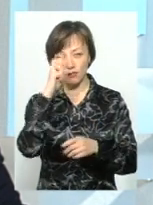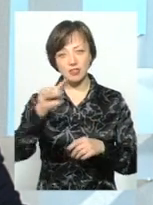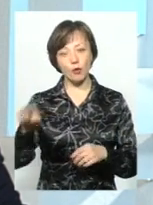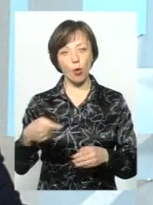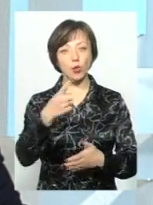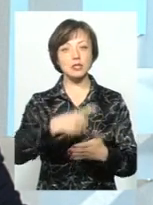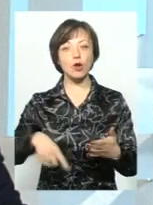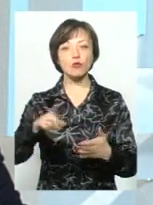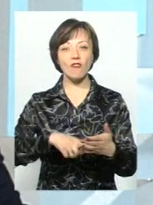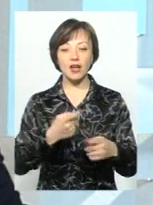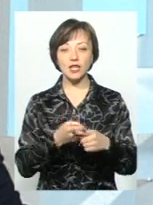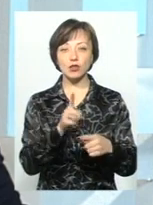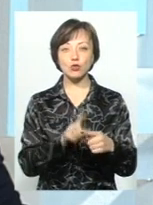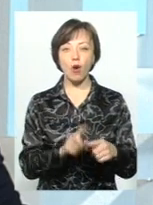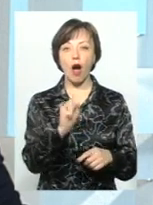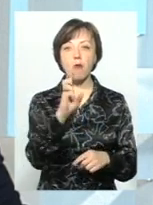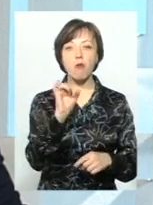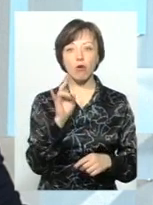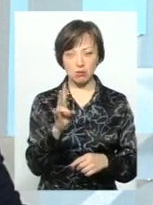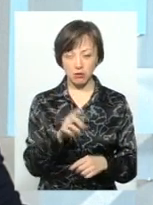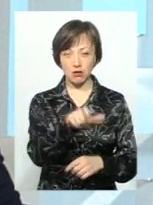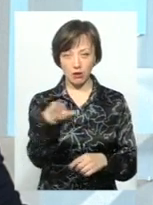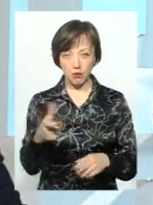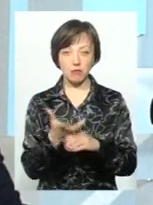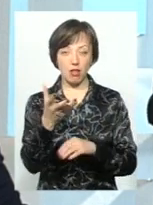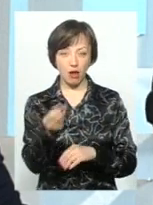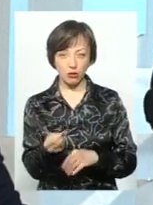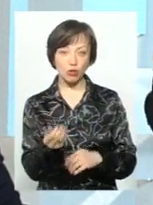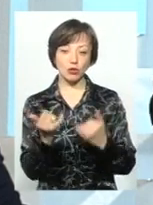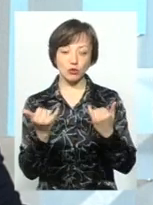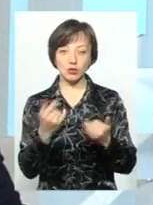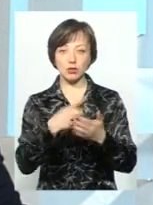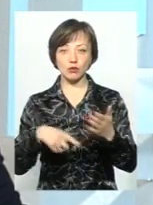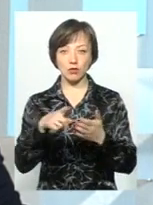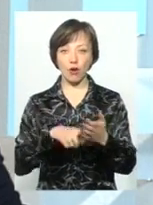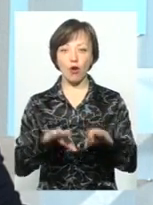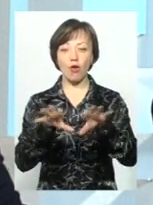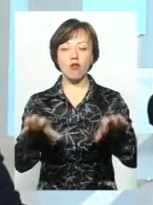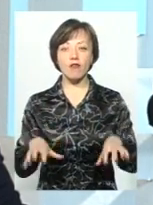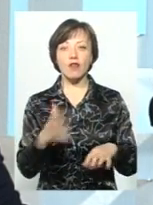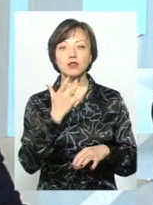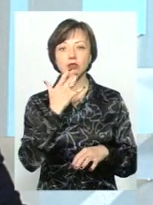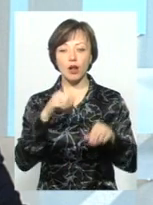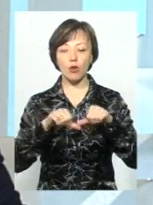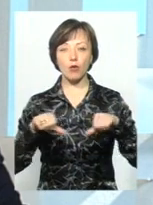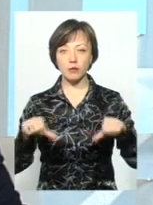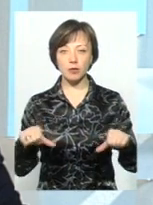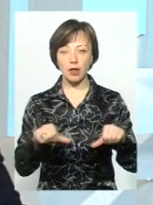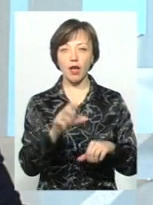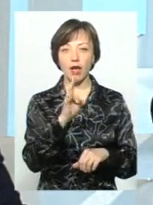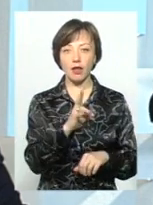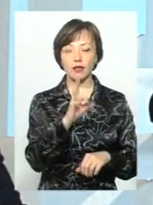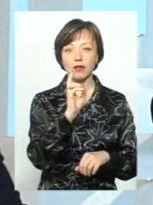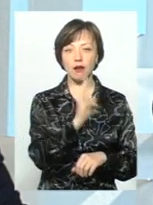цю абонентську плату. Ну а сьогодні, після того, як її скасували, Дмитро Вовк, це голова Національної комісії держрегулювання енергетики і комунальних